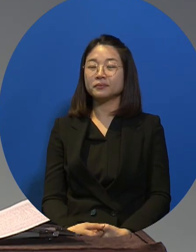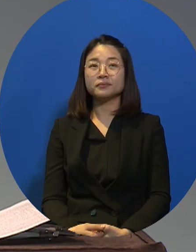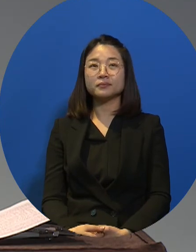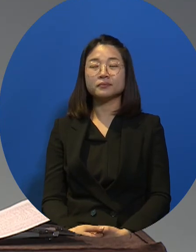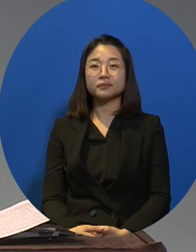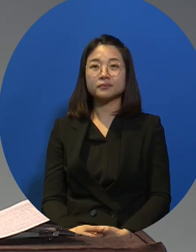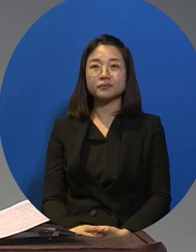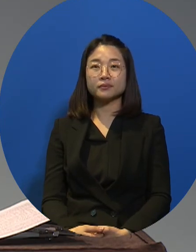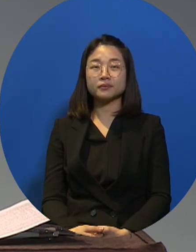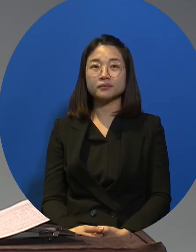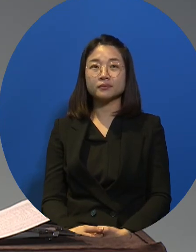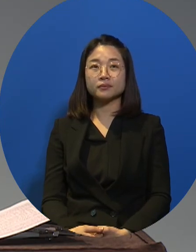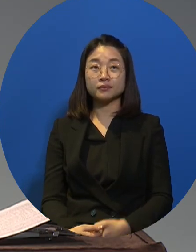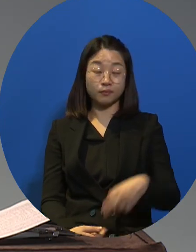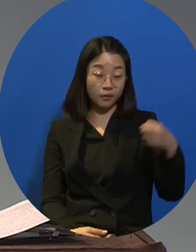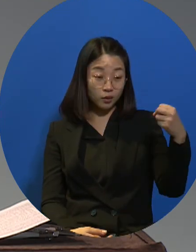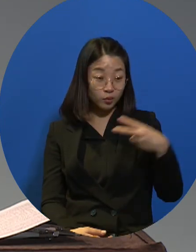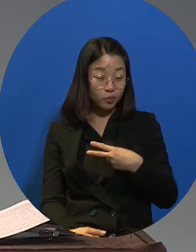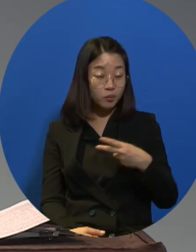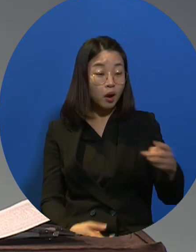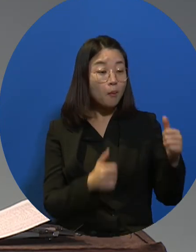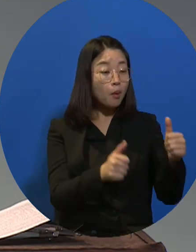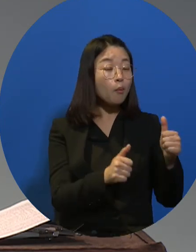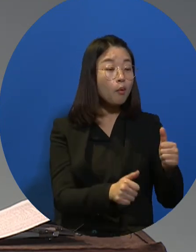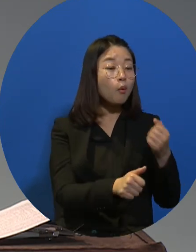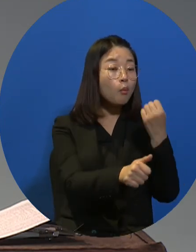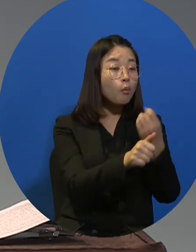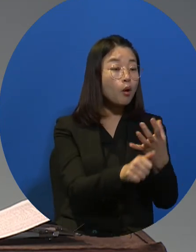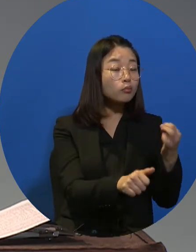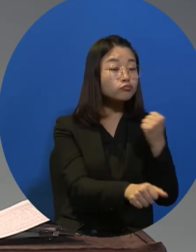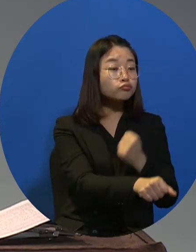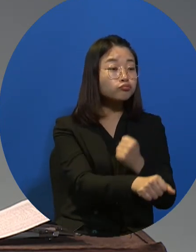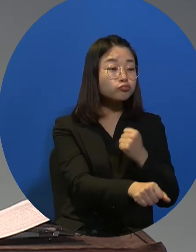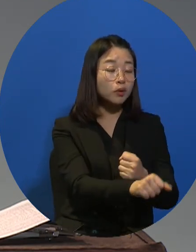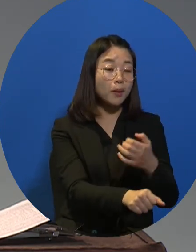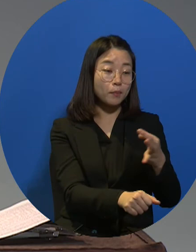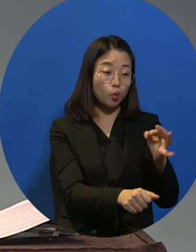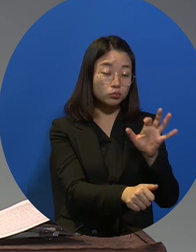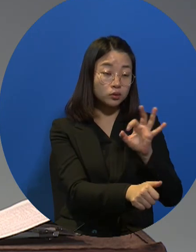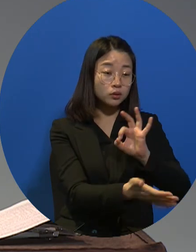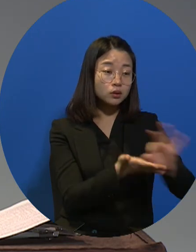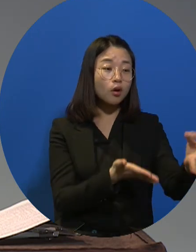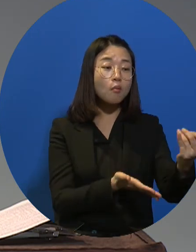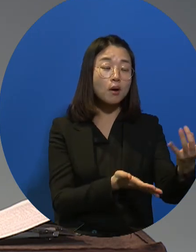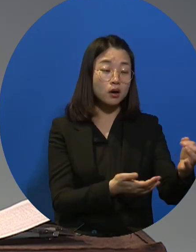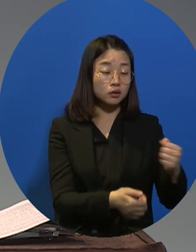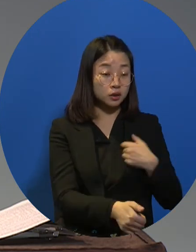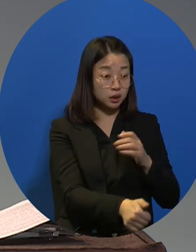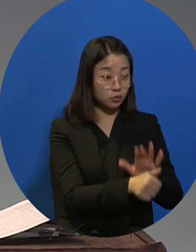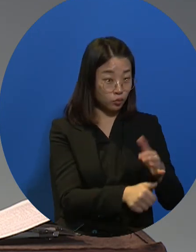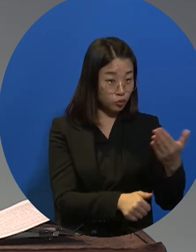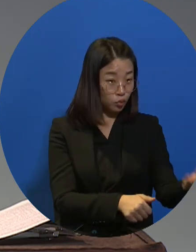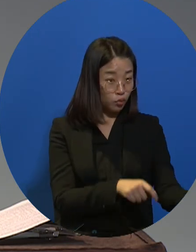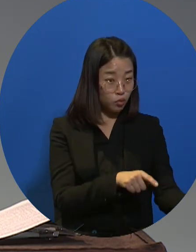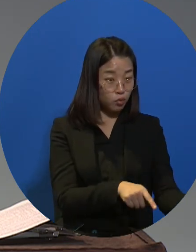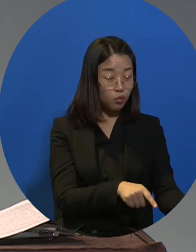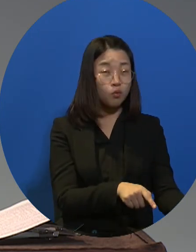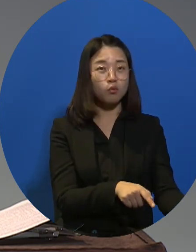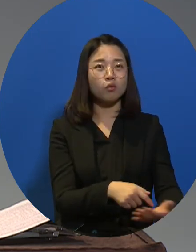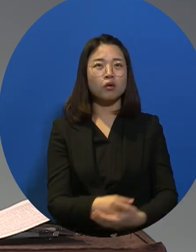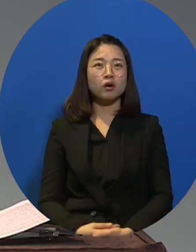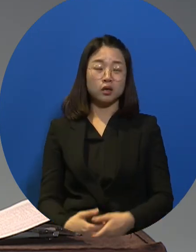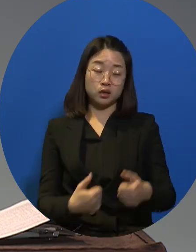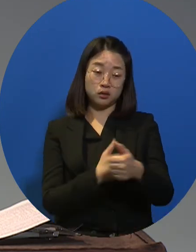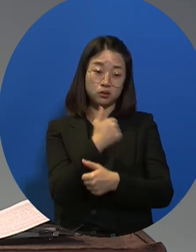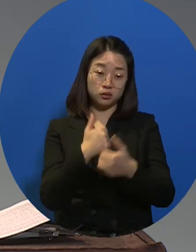이제 비용 등이 지원이 돼야 되는데 국가 예산으로 지원할지 여부를 결정하는 데 있어서